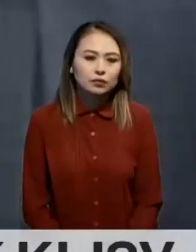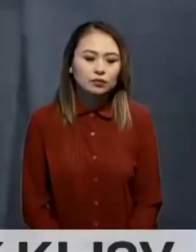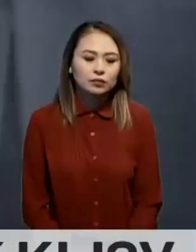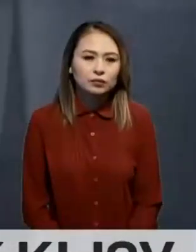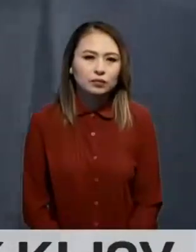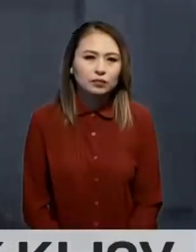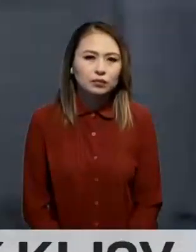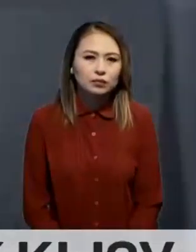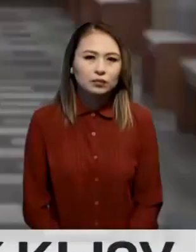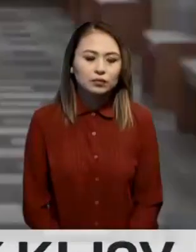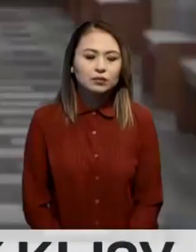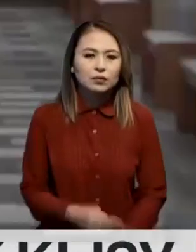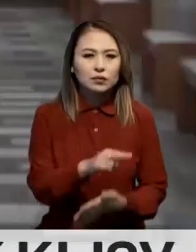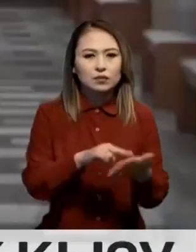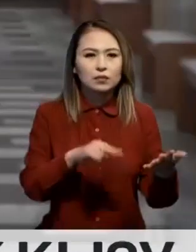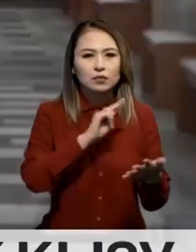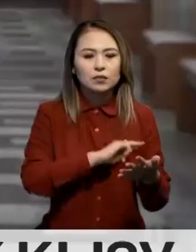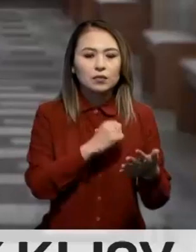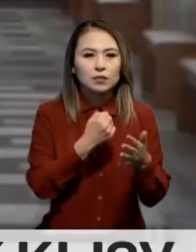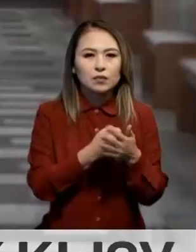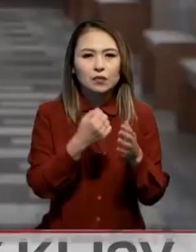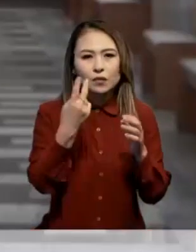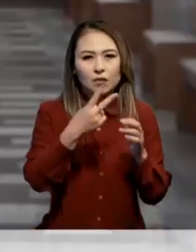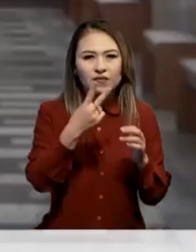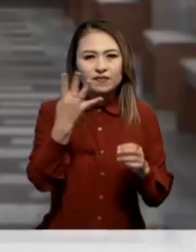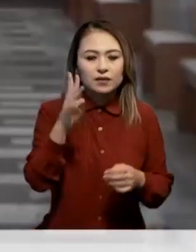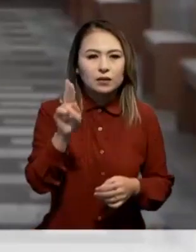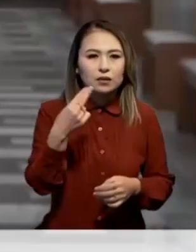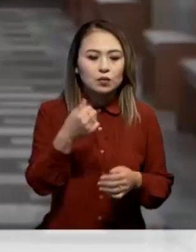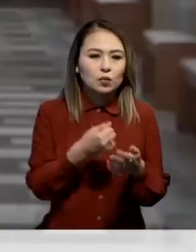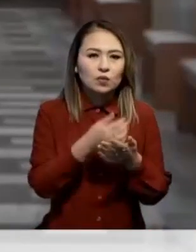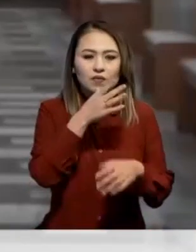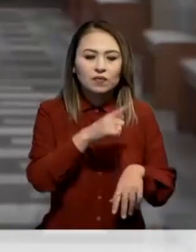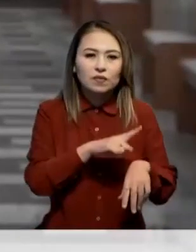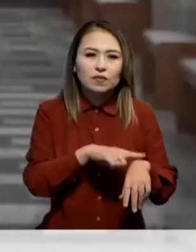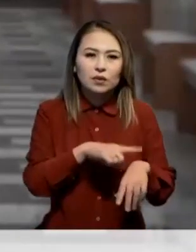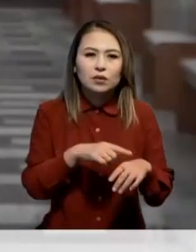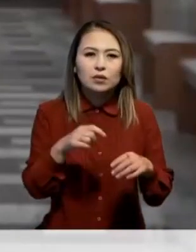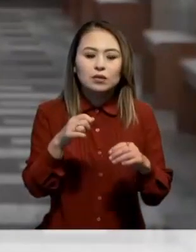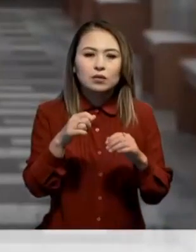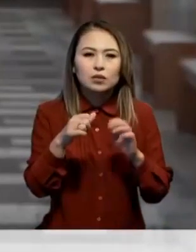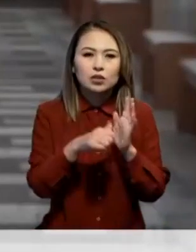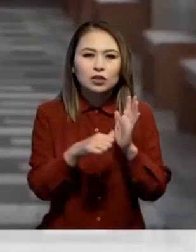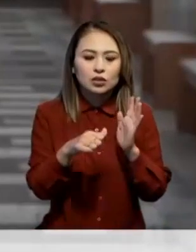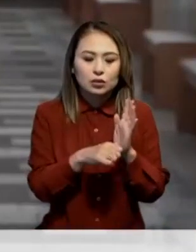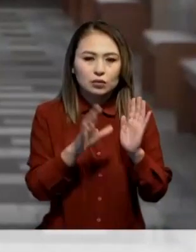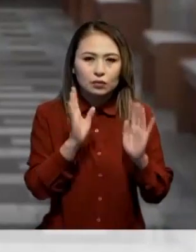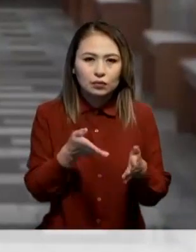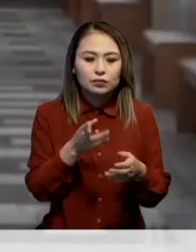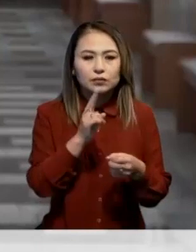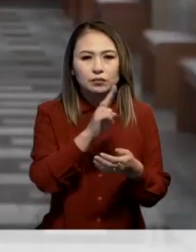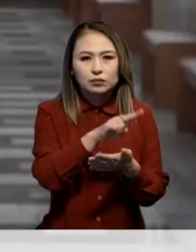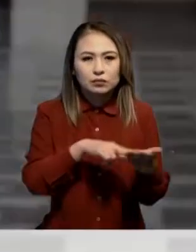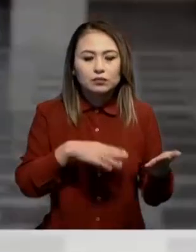Тіркеу жұмыстары желтоқсан 24-ді сағат 18-ге дейін өтеді. Ойлаймын, соған дейін тағы да тіркеуден